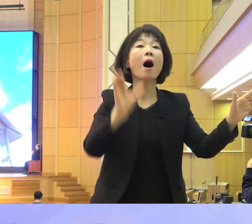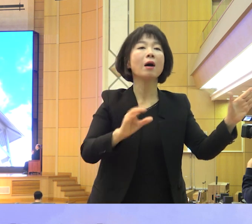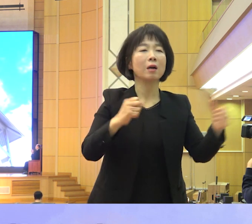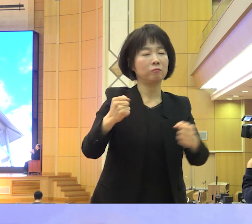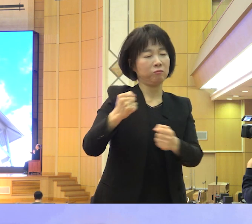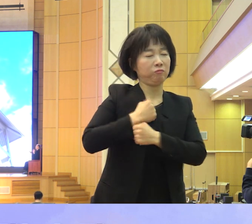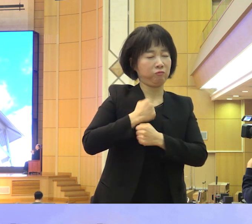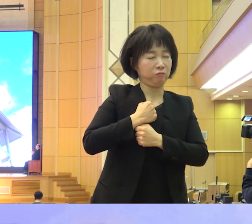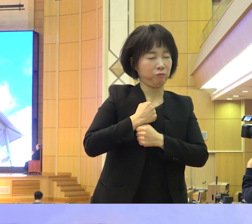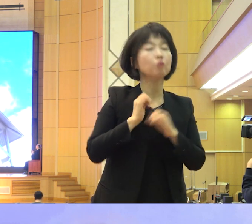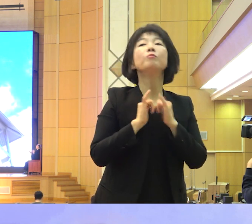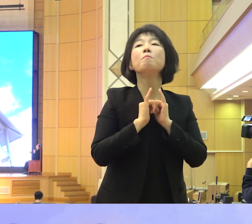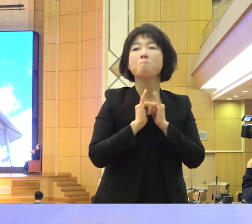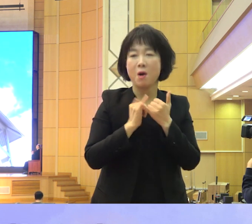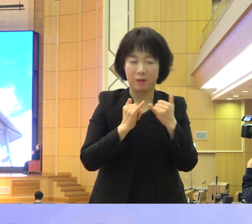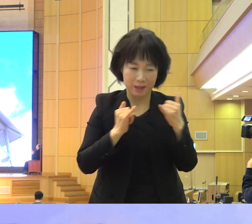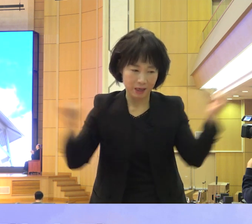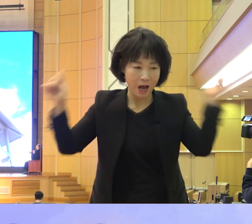십자가